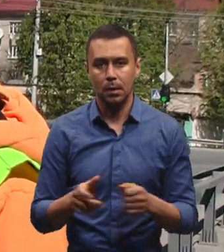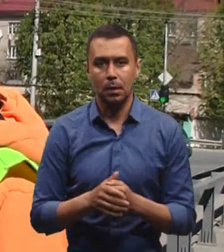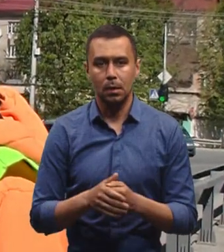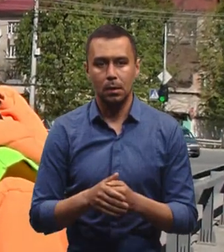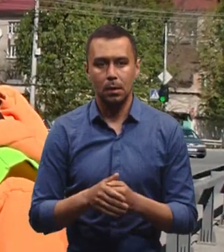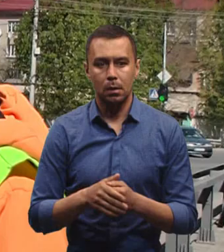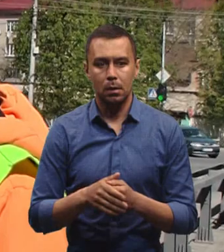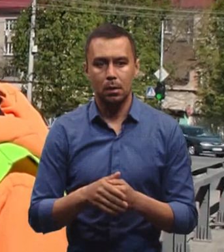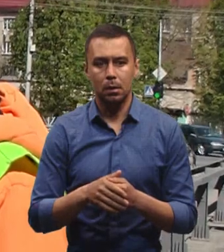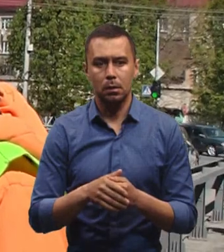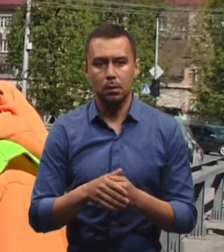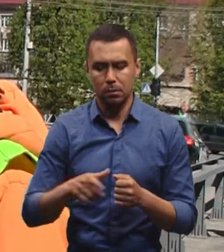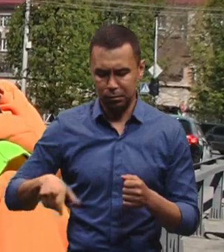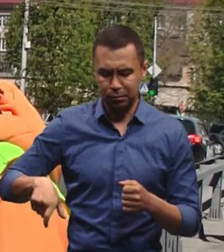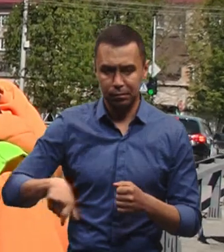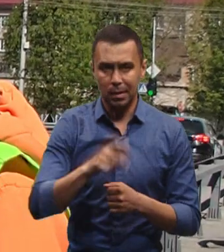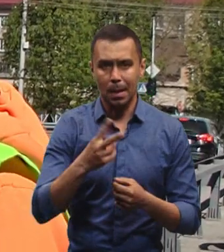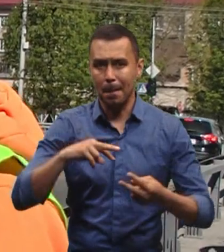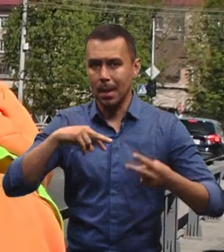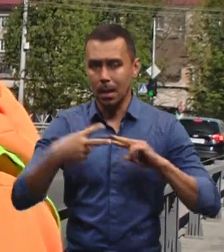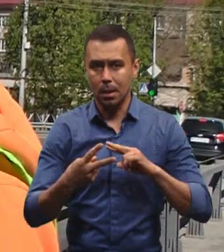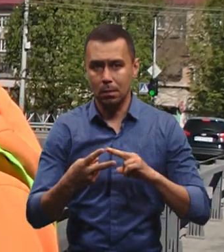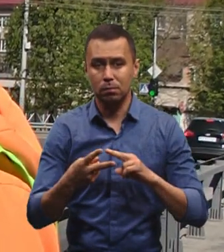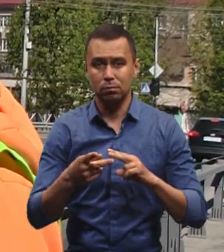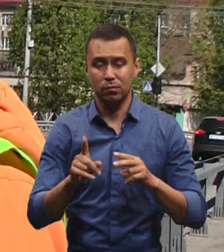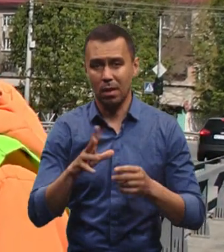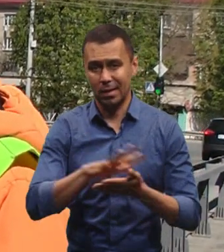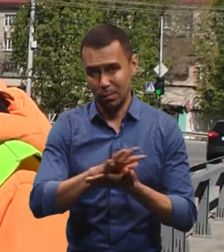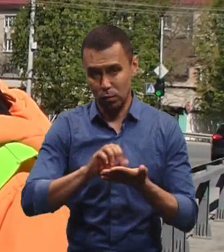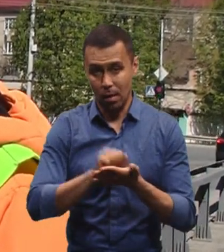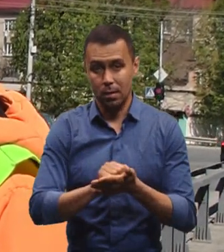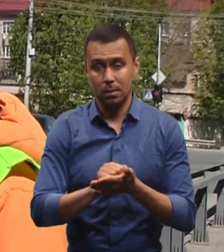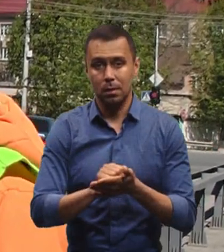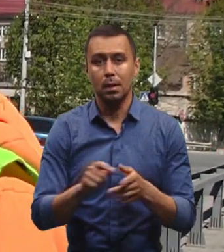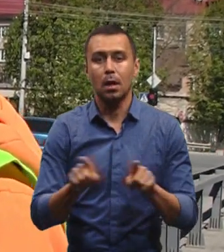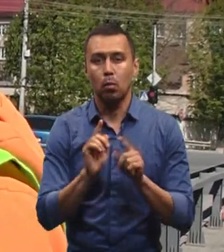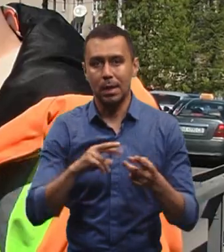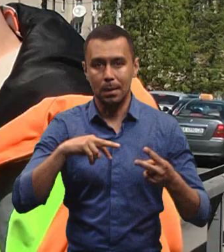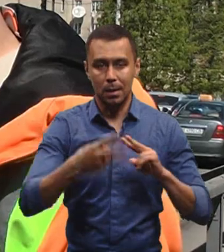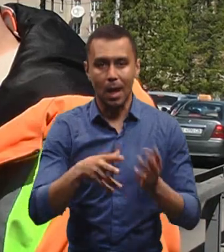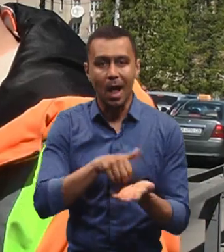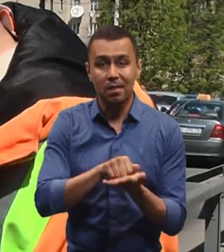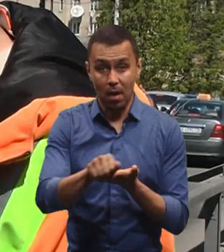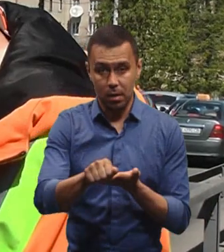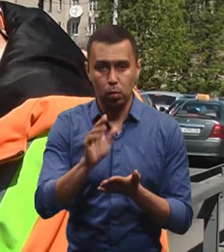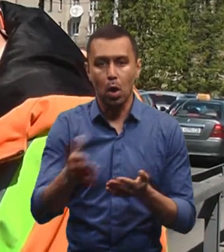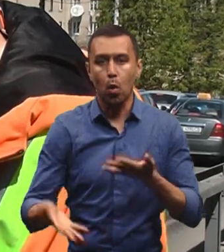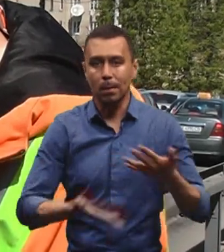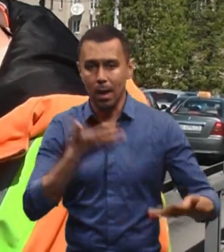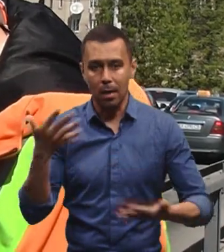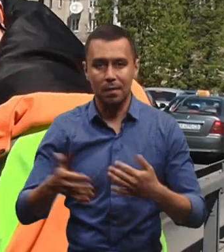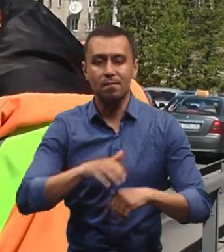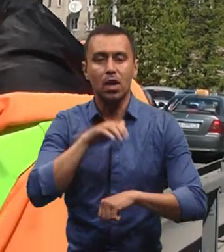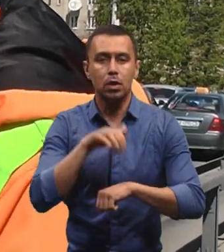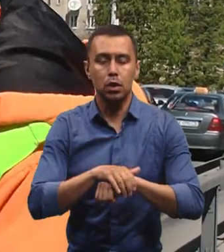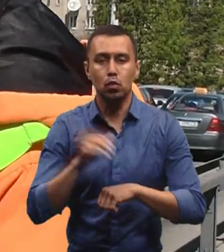міняти. Прийшли в поганий стан. Так само буде замінено асфальтобетон. Буде розбиратись